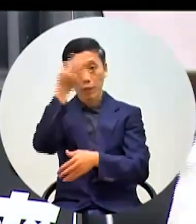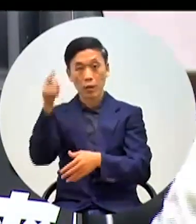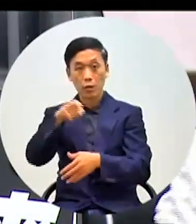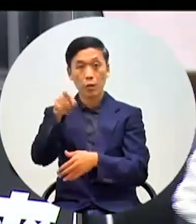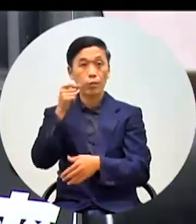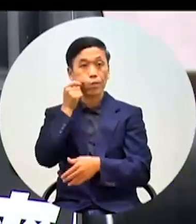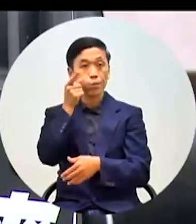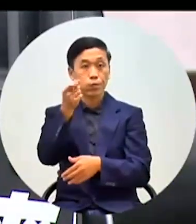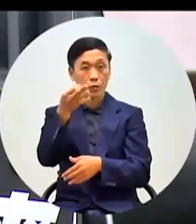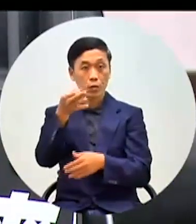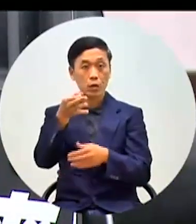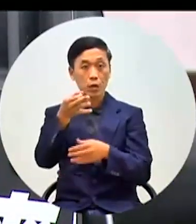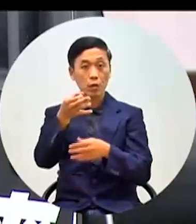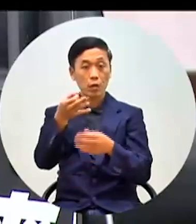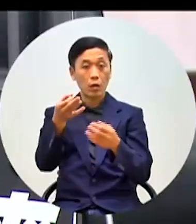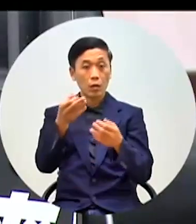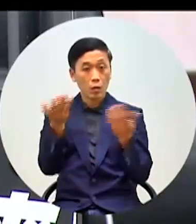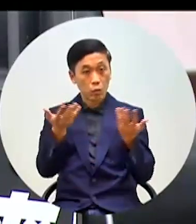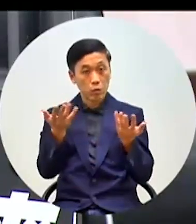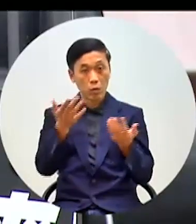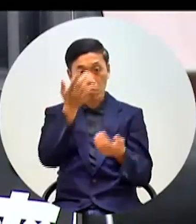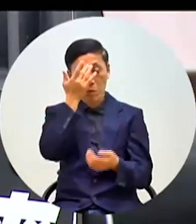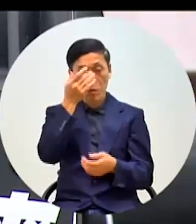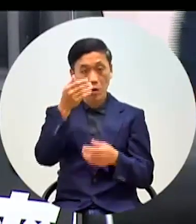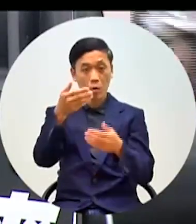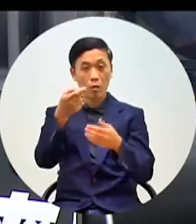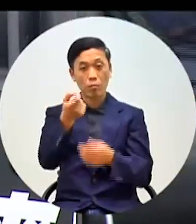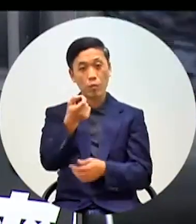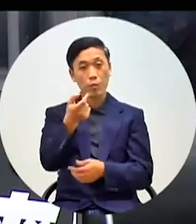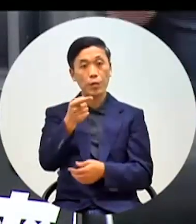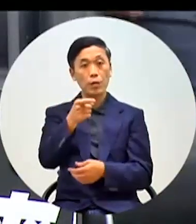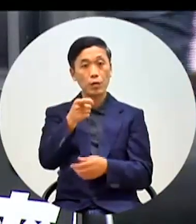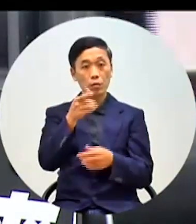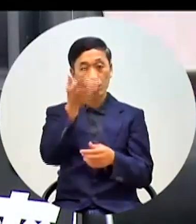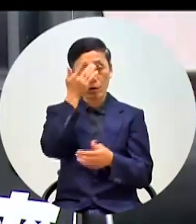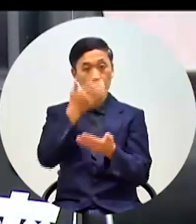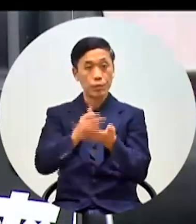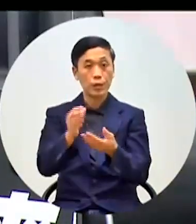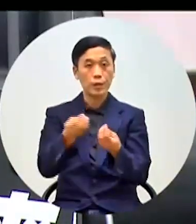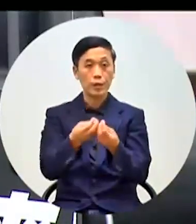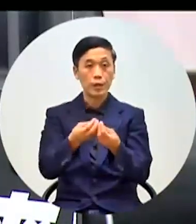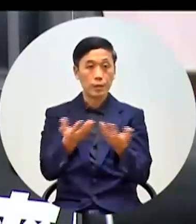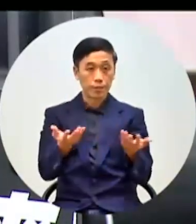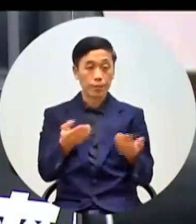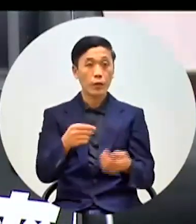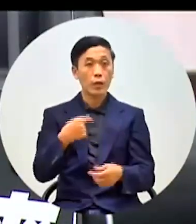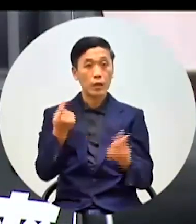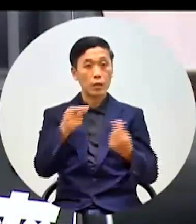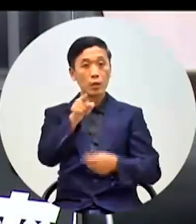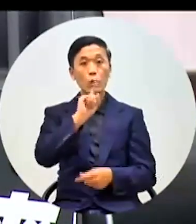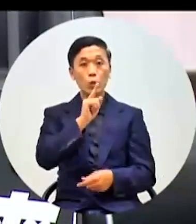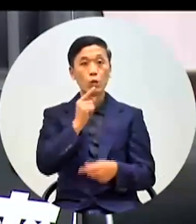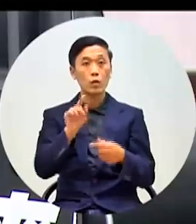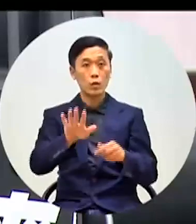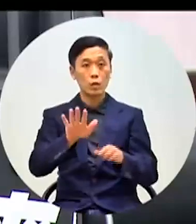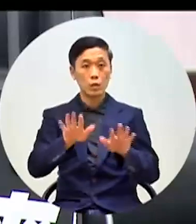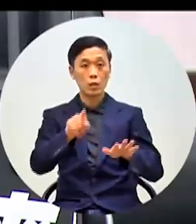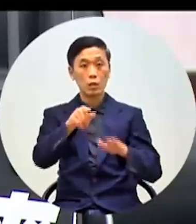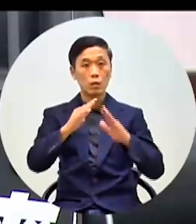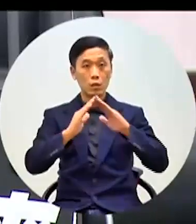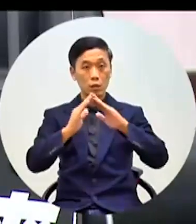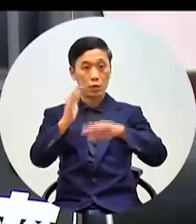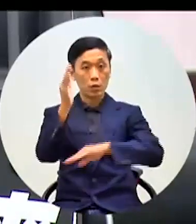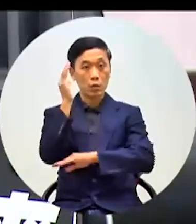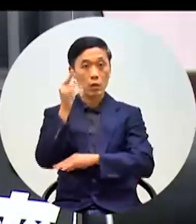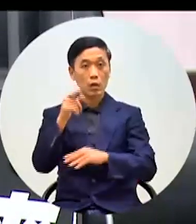未来我们必须要好好的去思考这个对策跟解决的问题之道。因为就像你讲的，你今天的起见，哇，下